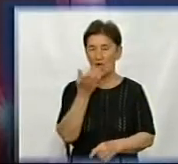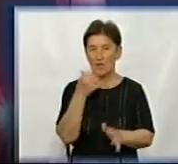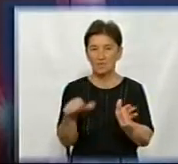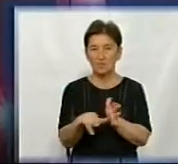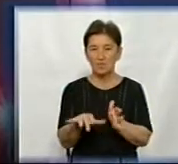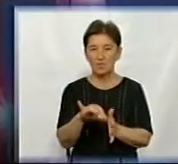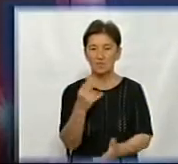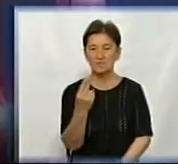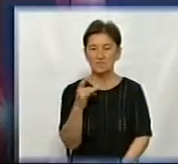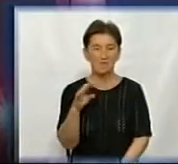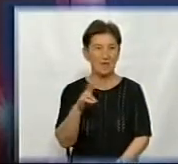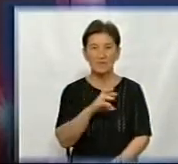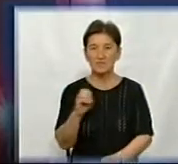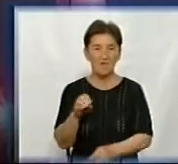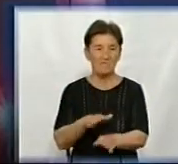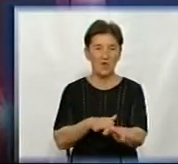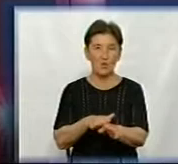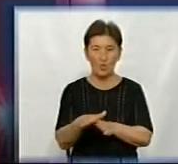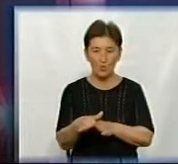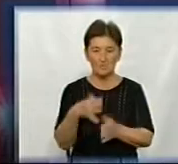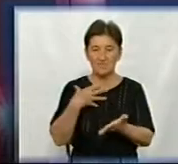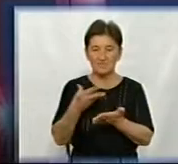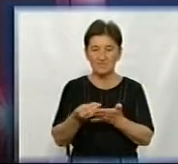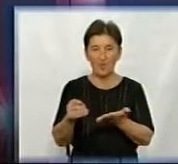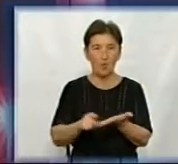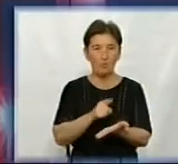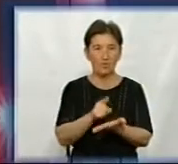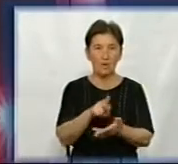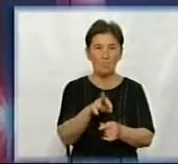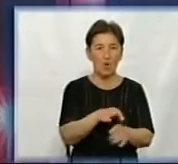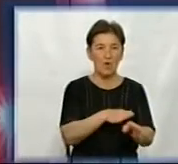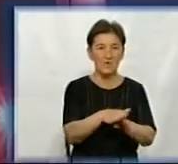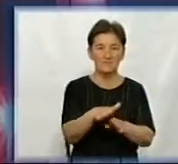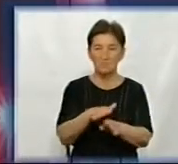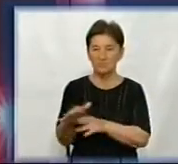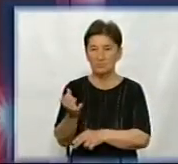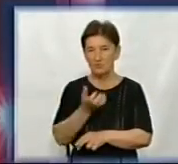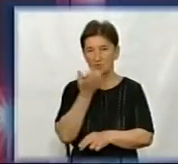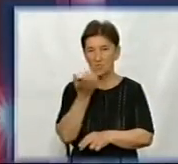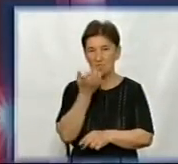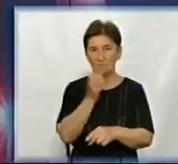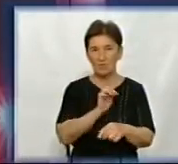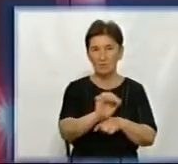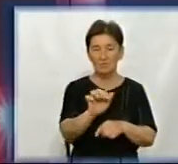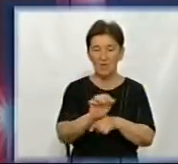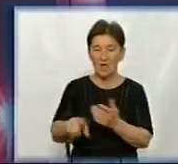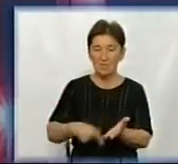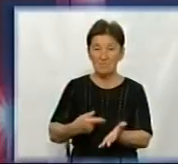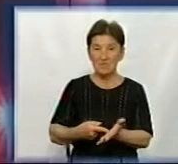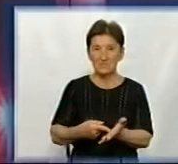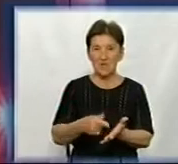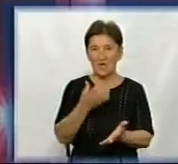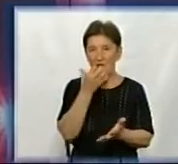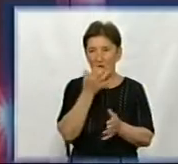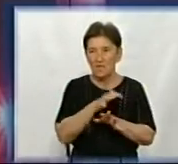«Юнга» не виконувала належним чином свої обов'язки по забезпеченню теплопостачання міста теплом,